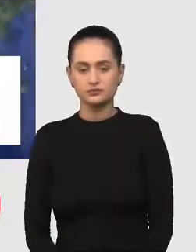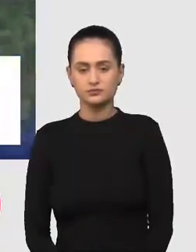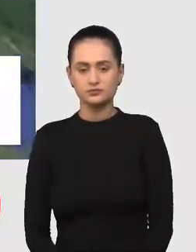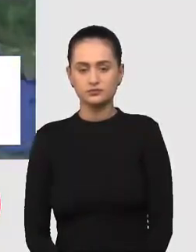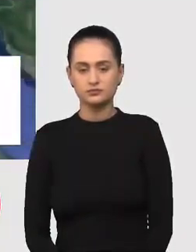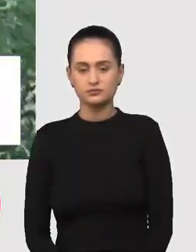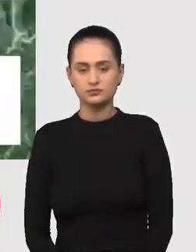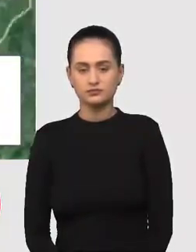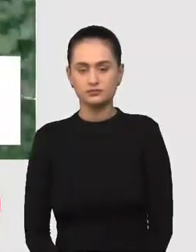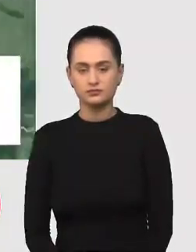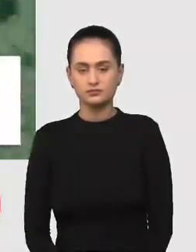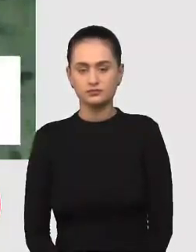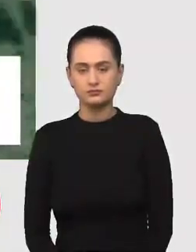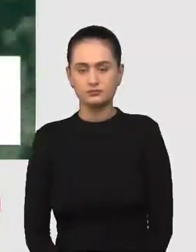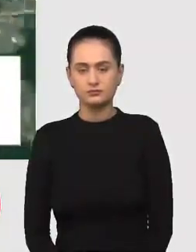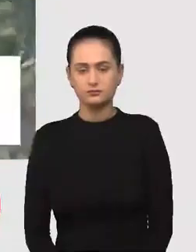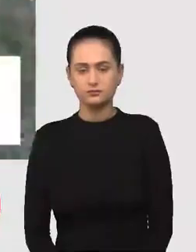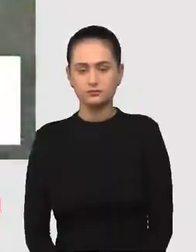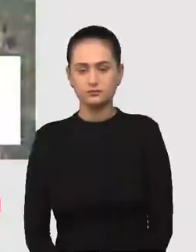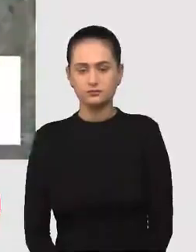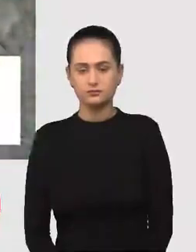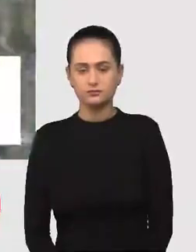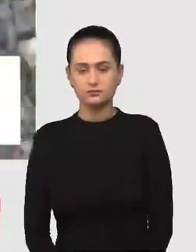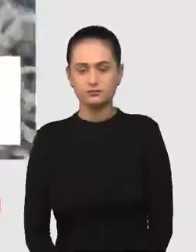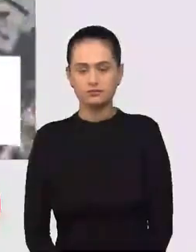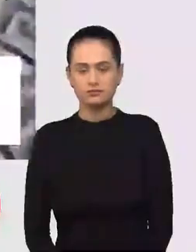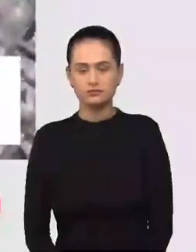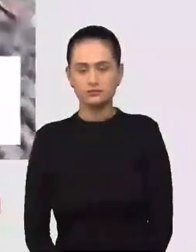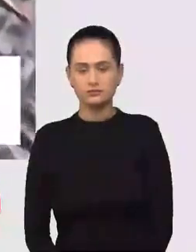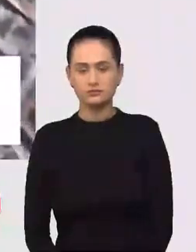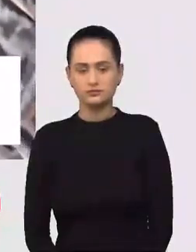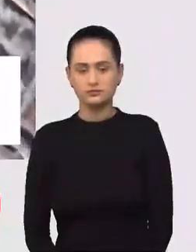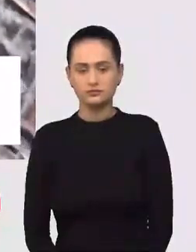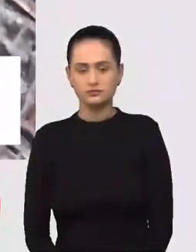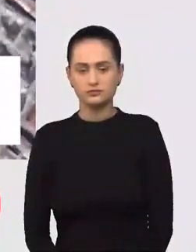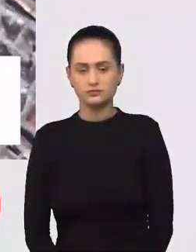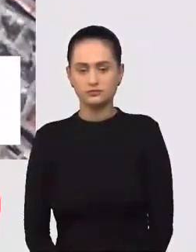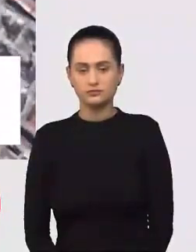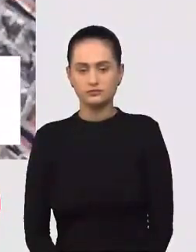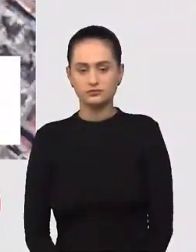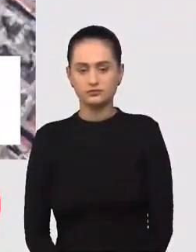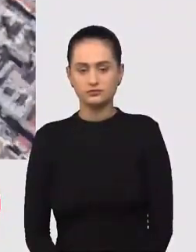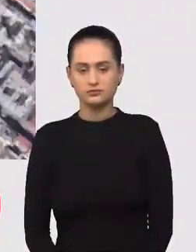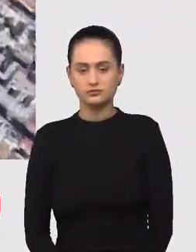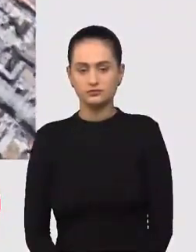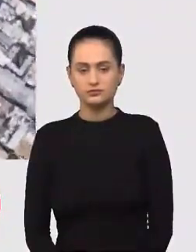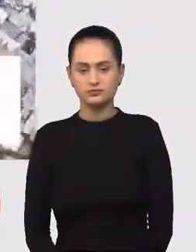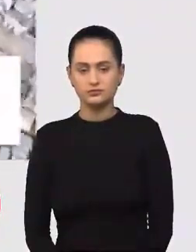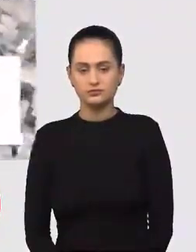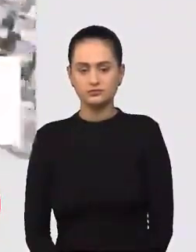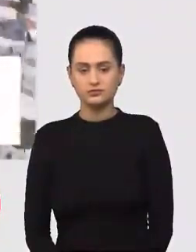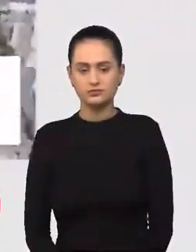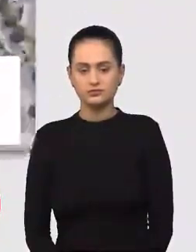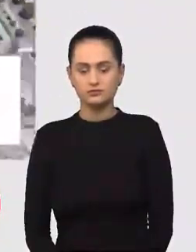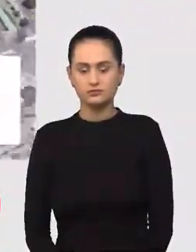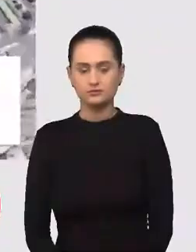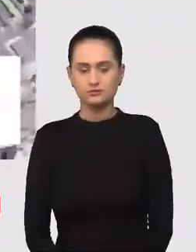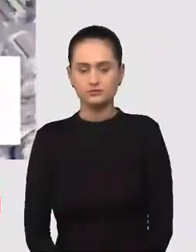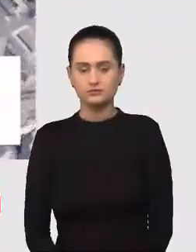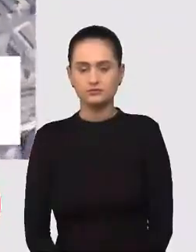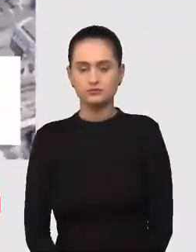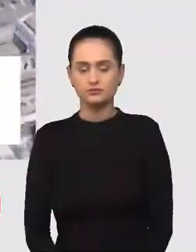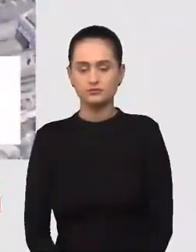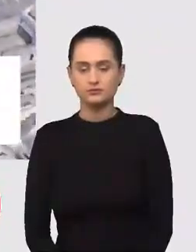există informații pentru moment că acest atac ar fi avut o natură teroristă. Marcela, spuneai și tu că este o gară